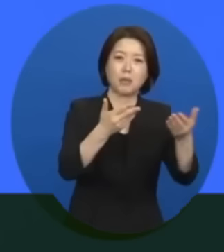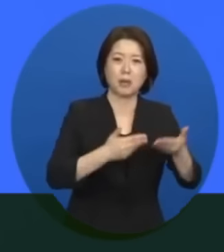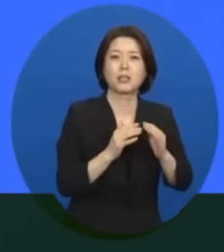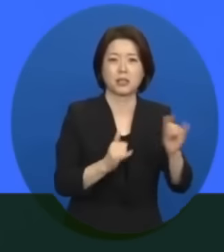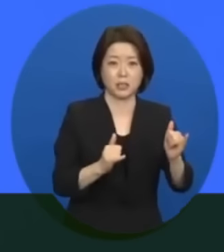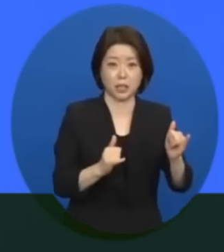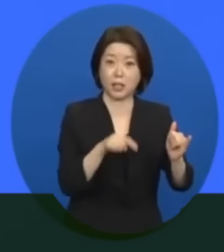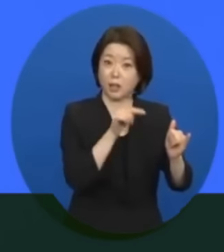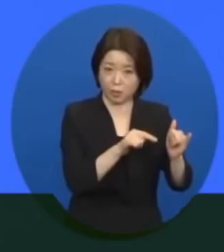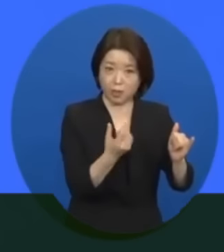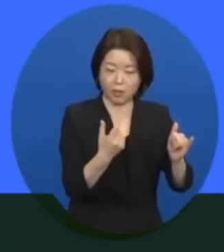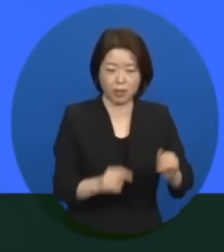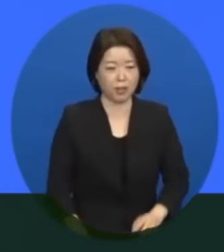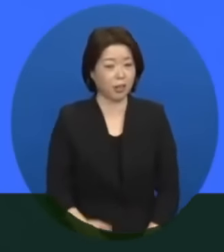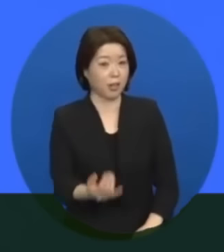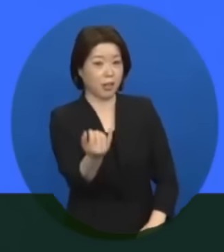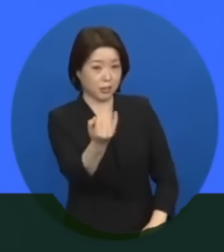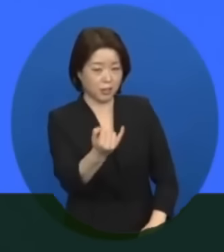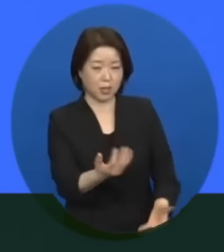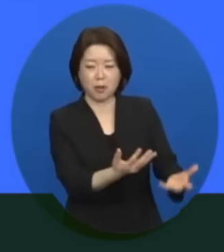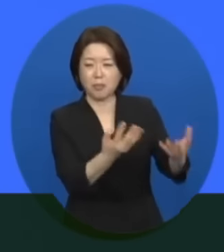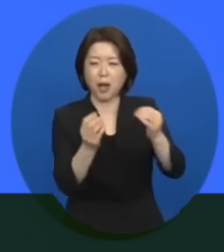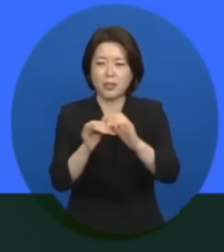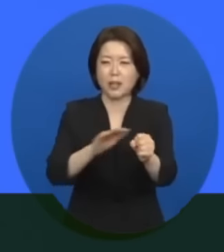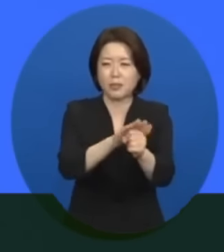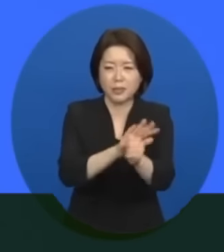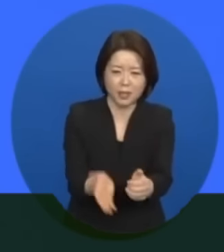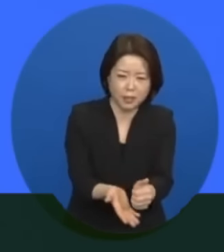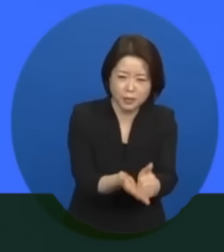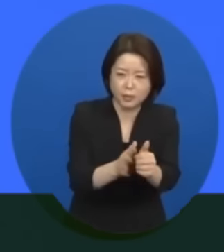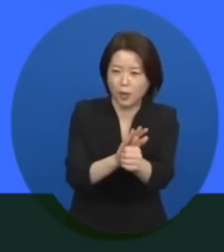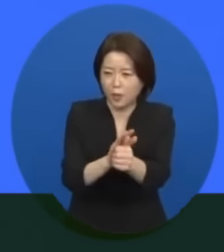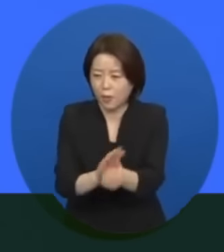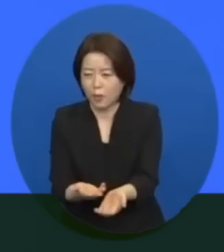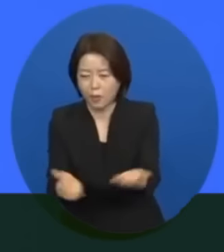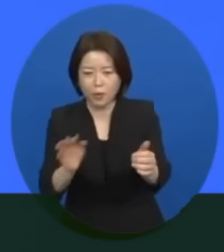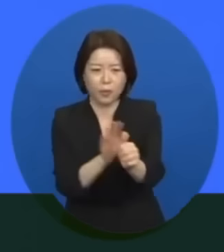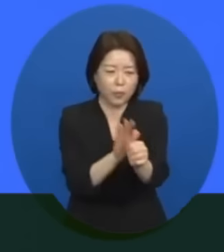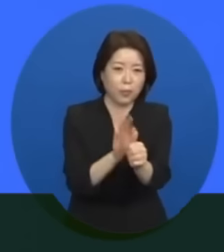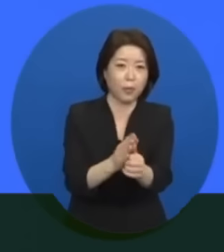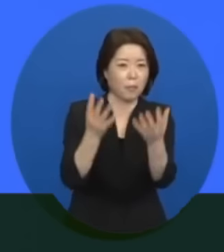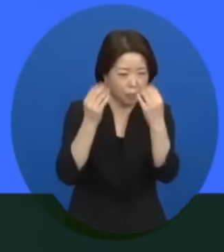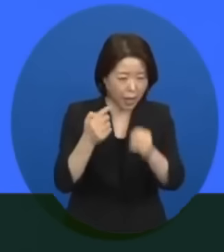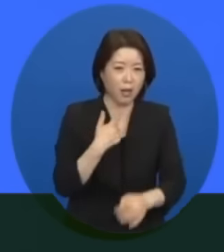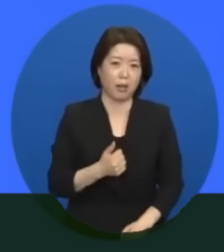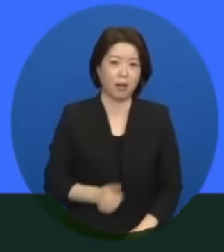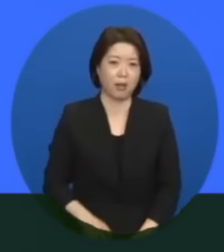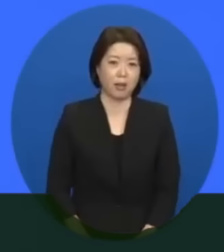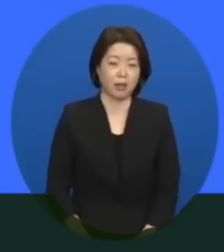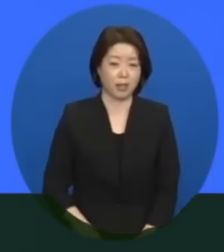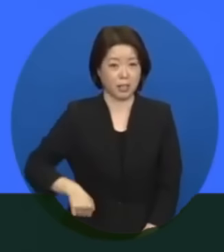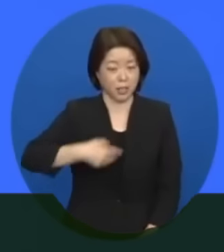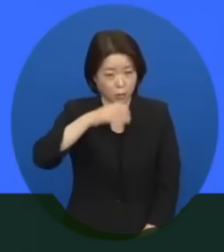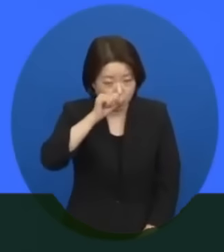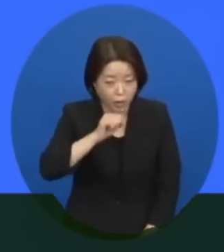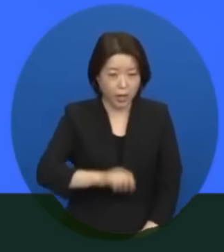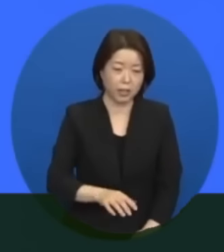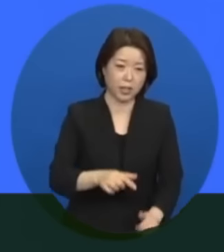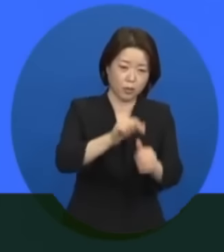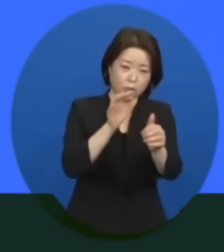왜냐면 그녀가 많은 사람들을 사랑했고 섬겼고 구했습니다 6절에 보면 선행과 구제하는